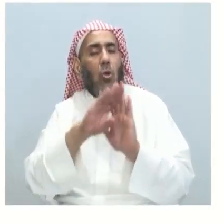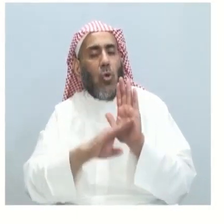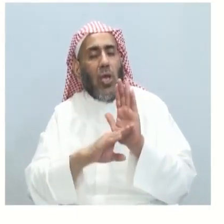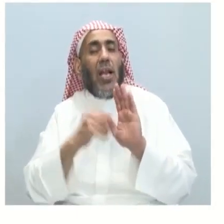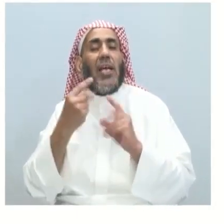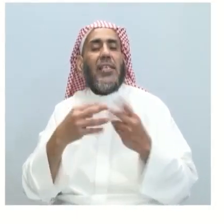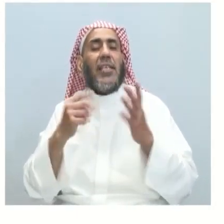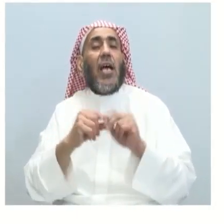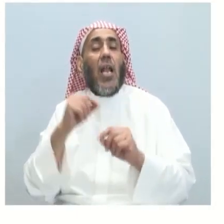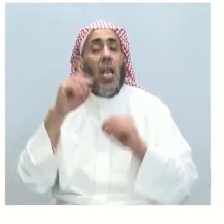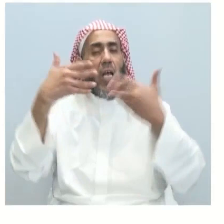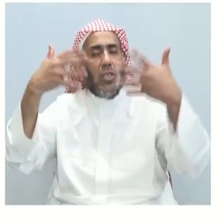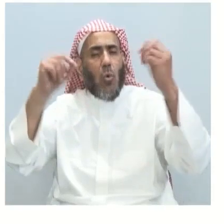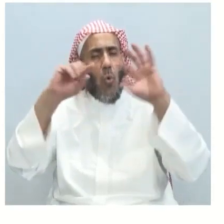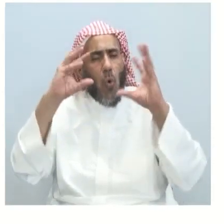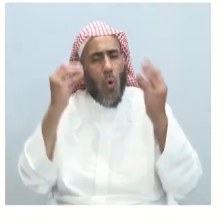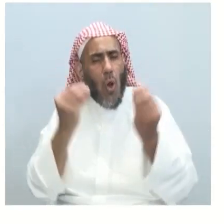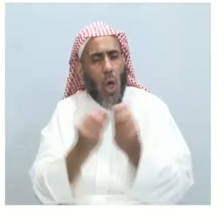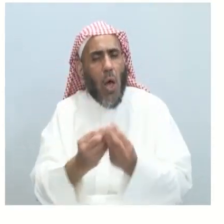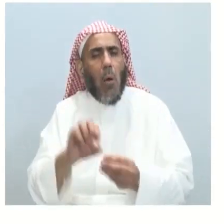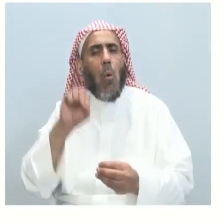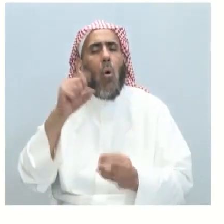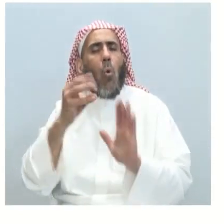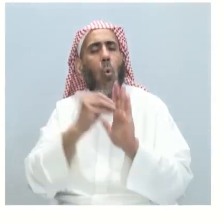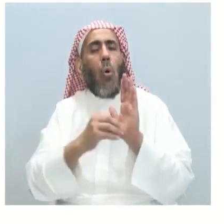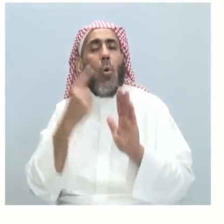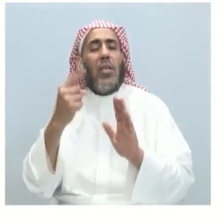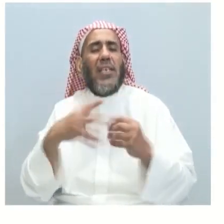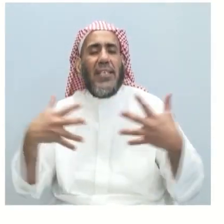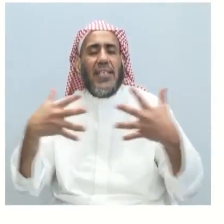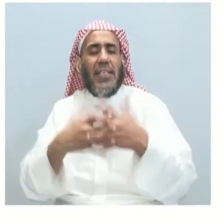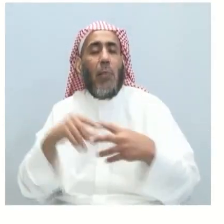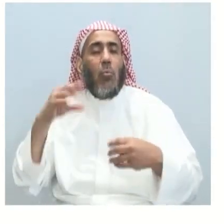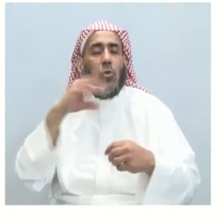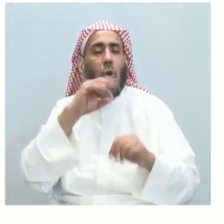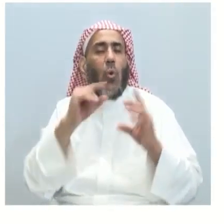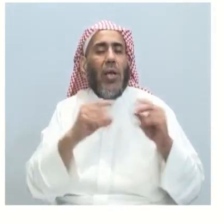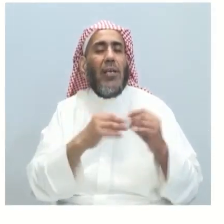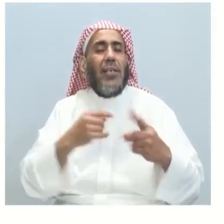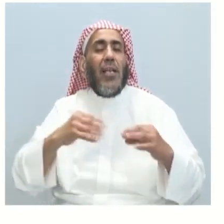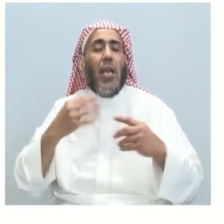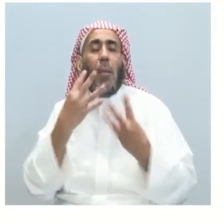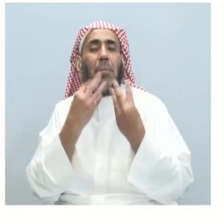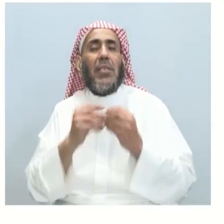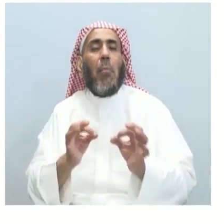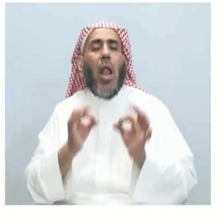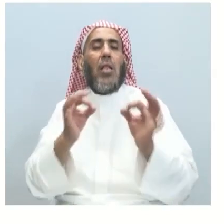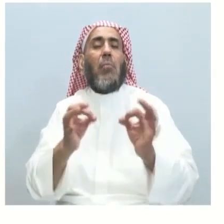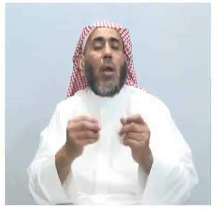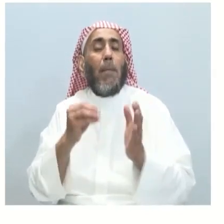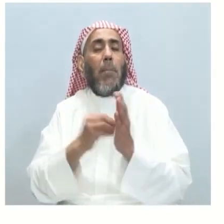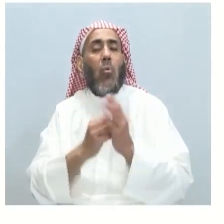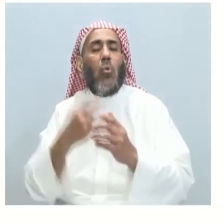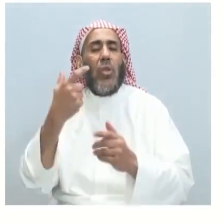للقصيده القصيده كلها كل لا يتجزا الانسجام الموسيقي والايقاع فيها التغني بجمال الطبيعه موضوع اي